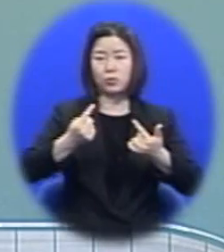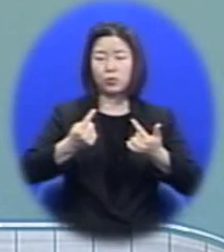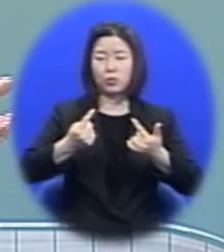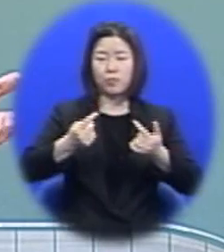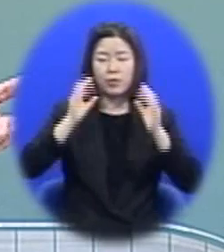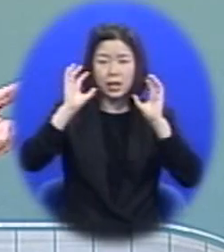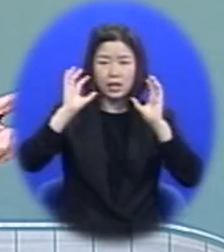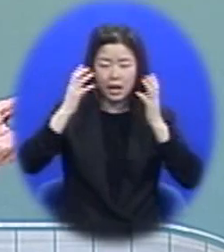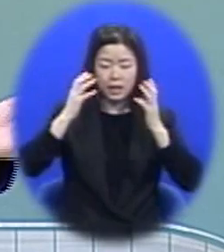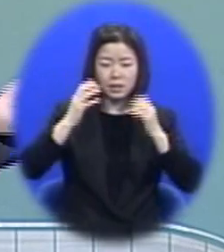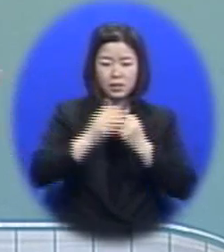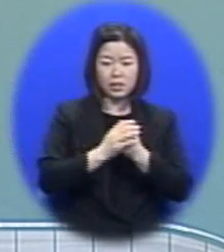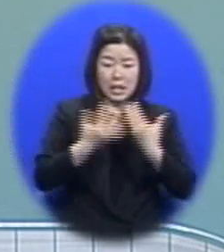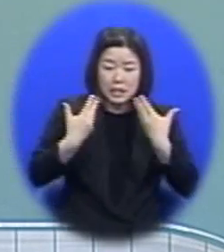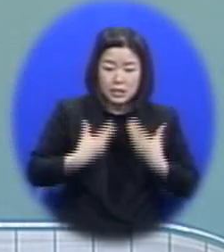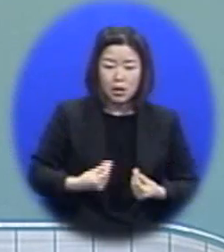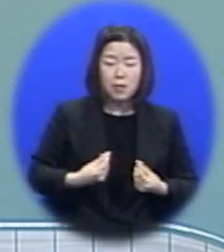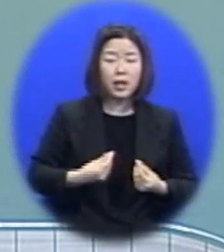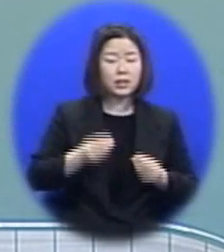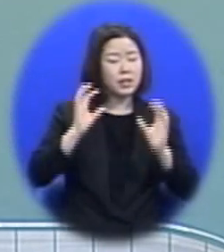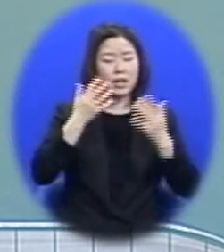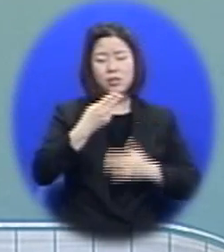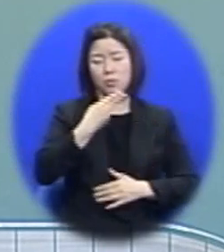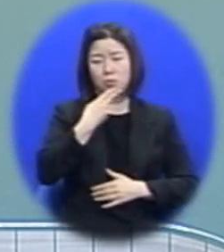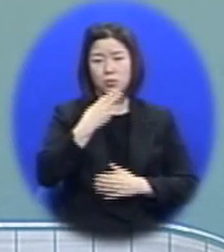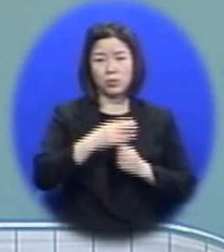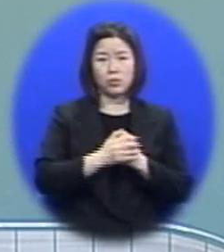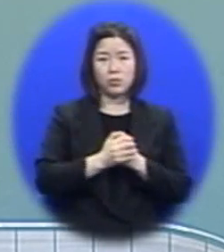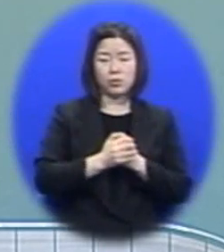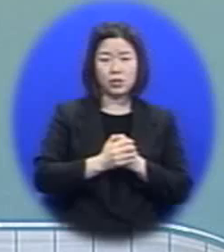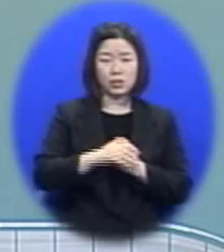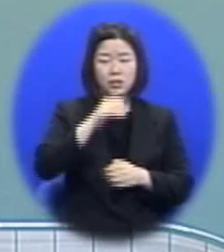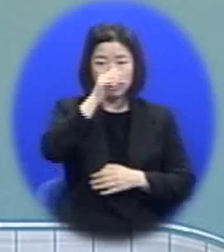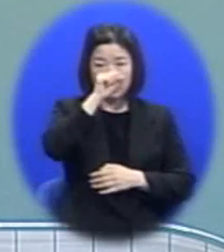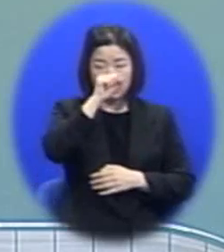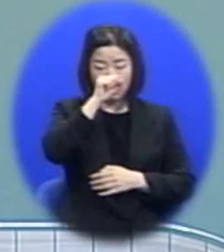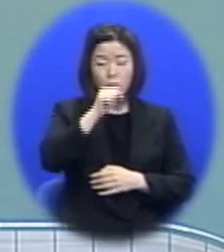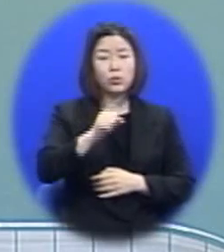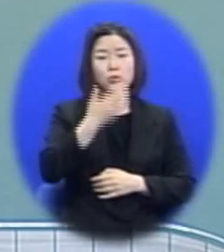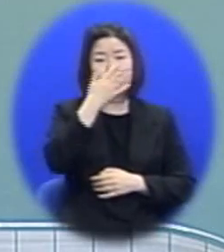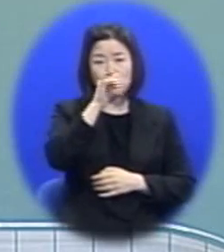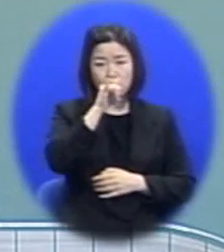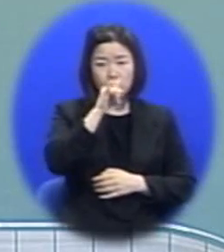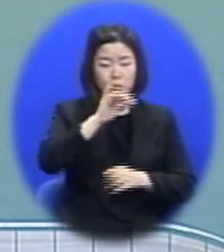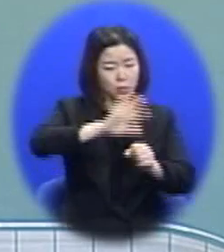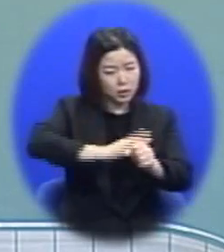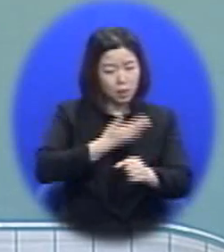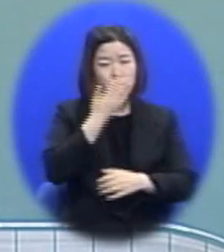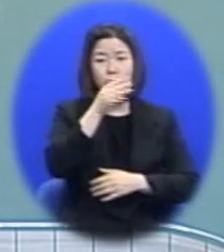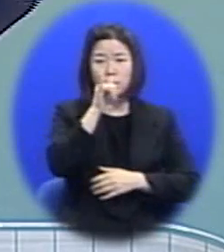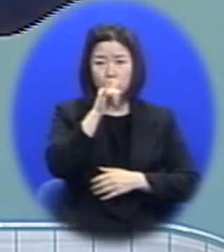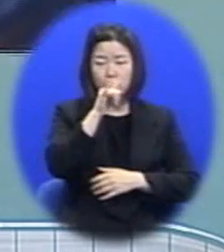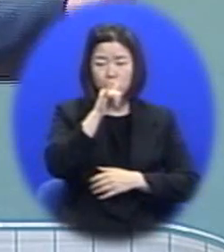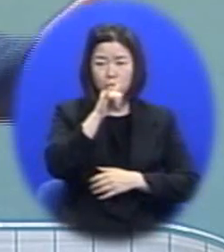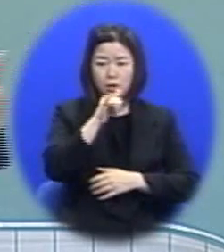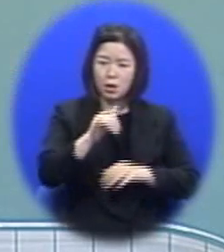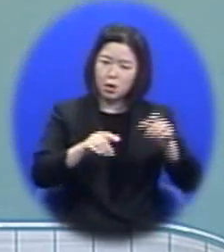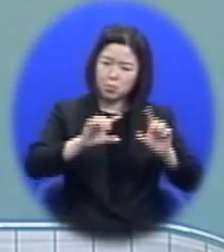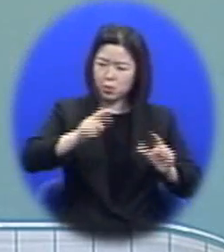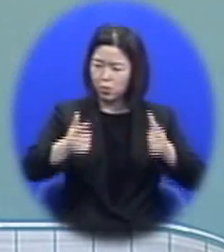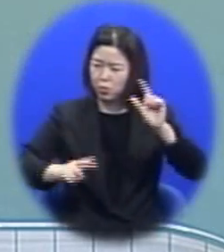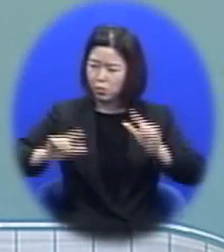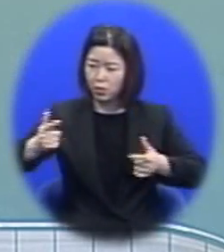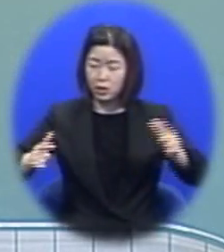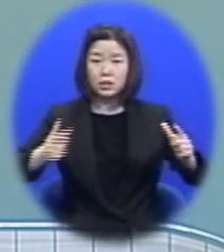절망하는 자녀가 없습니다 성 잘 나올 수도 있고 못 나올 수도 있는 거고 능력에 따라 성적은 다 차이가